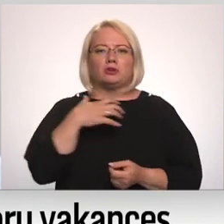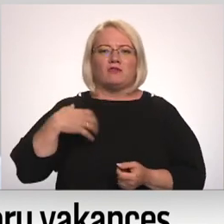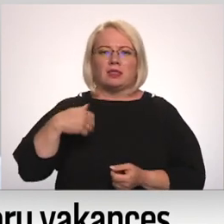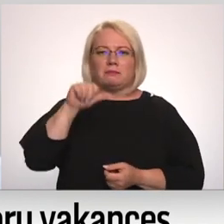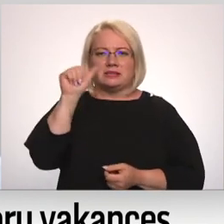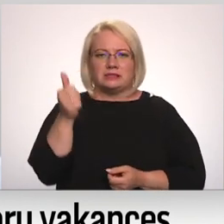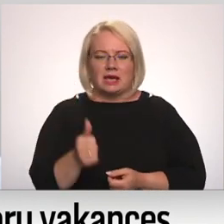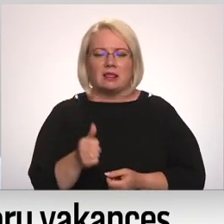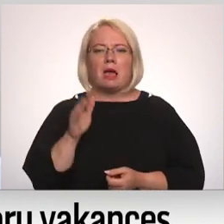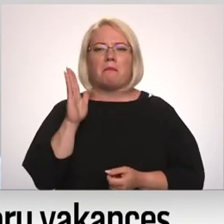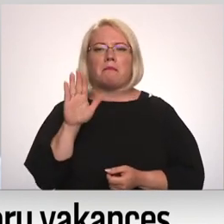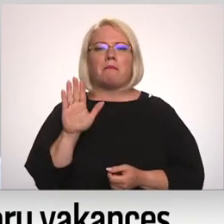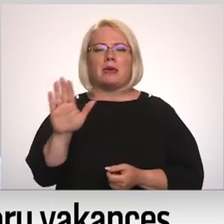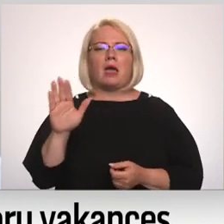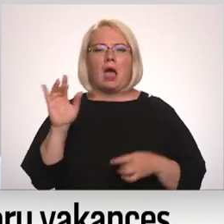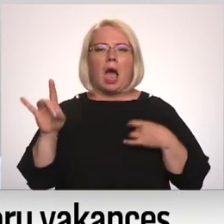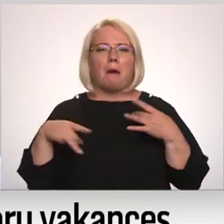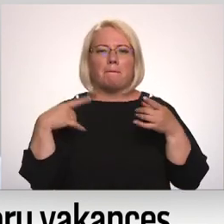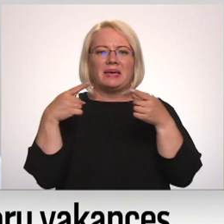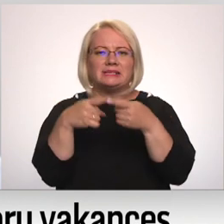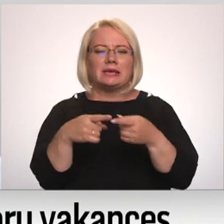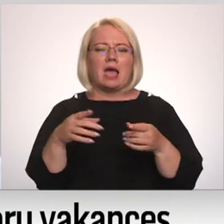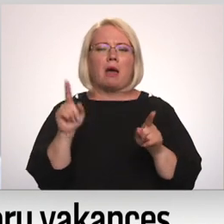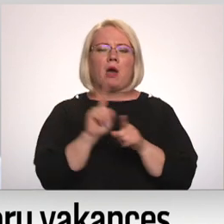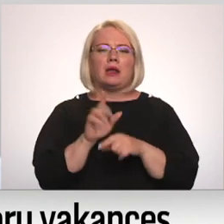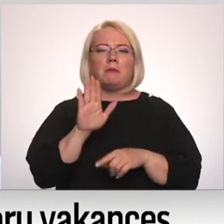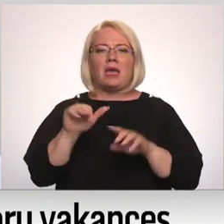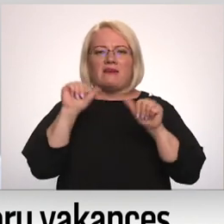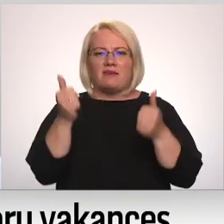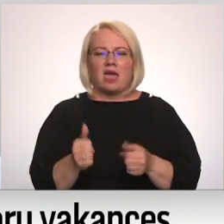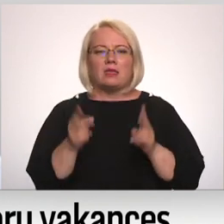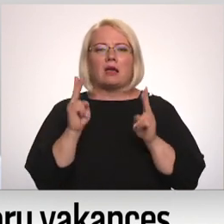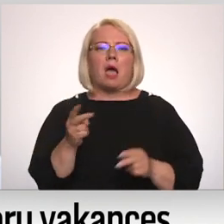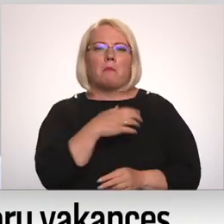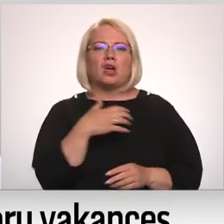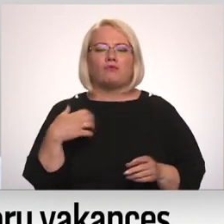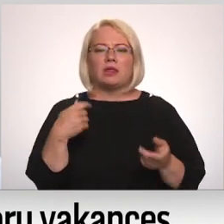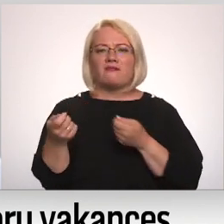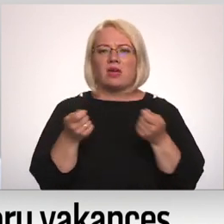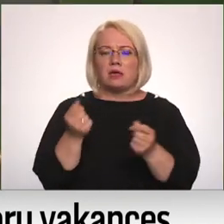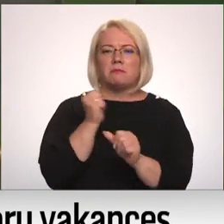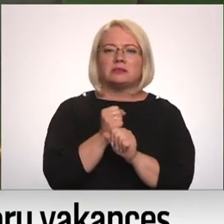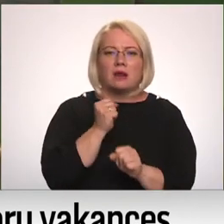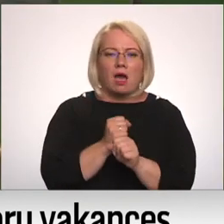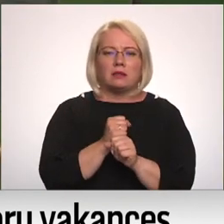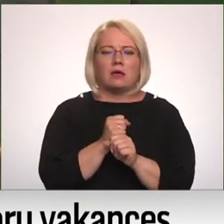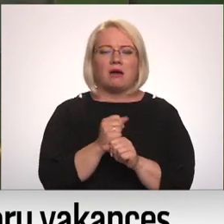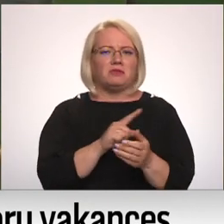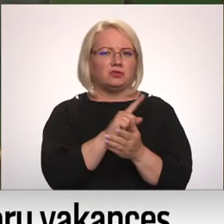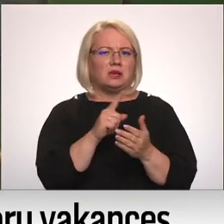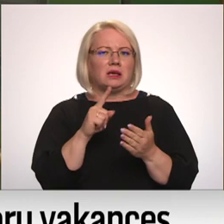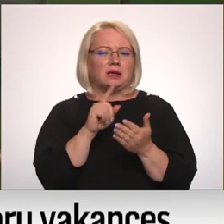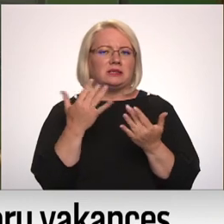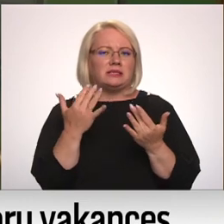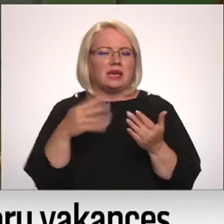pie ambīcijām, pie veida, kā pašvaldības vadība strādā. Cik direktori